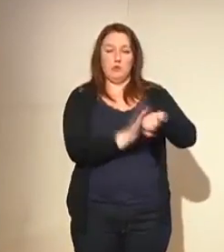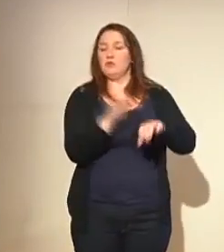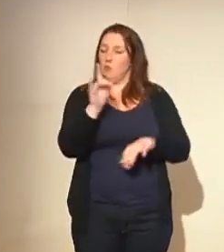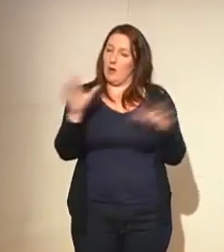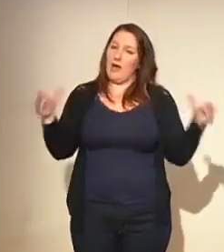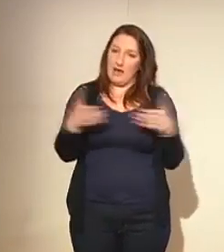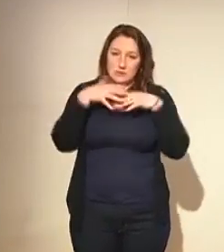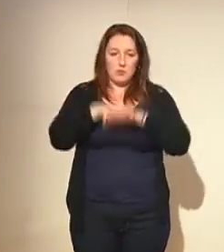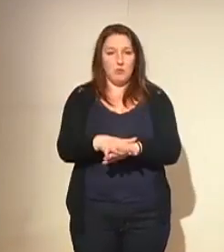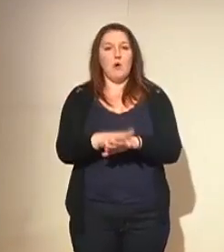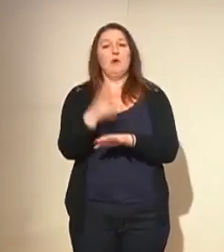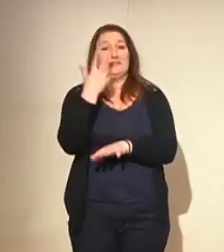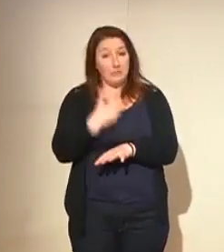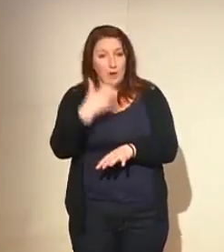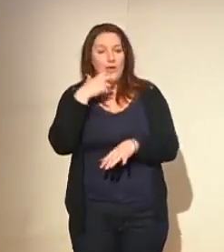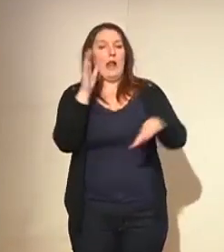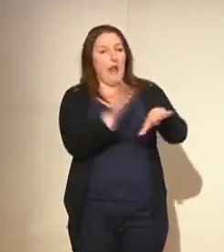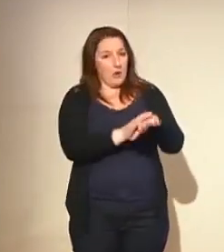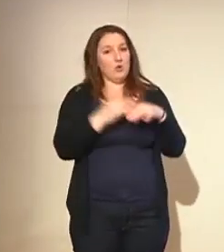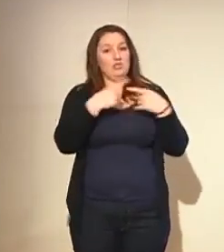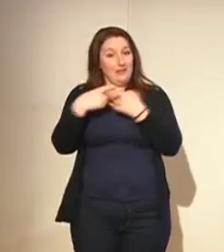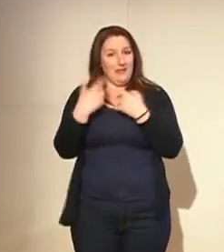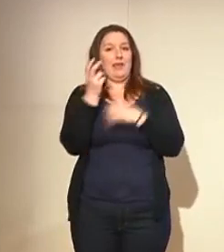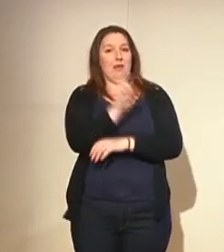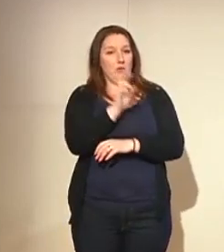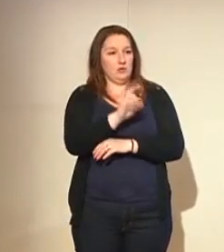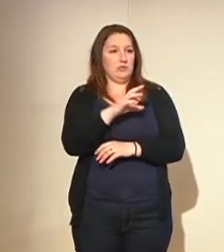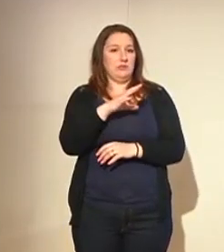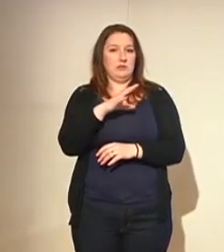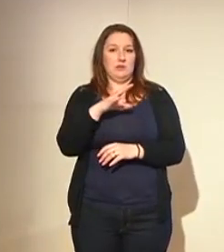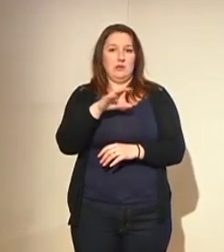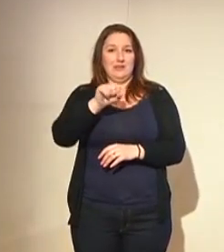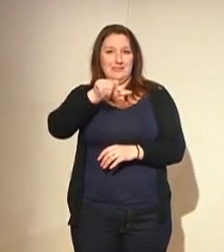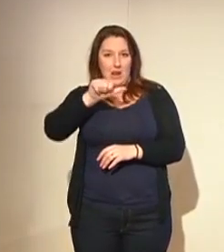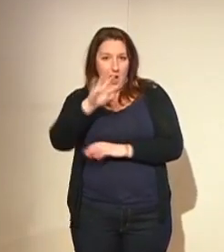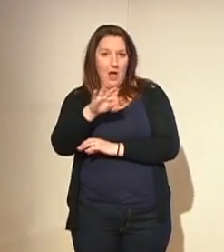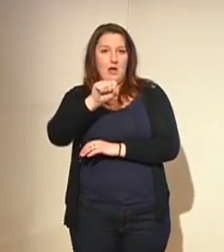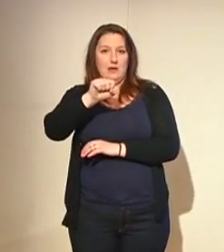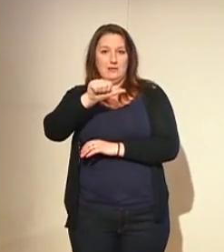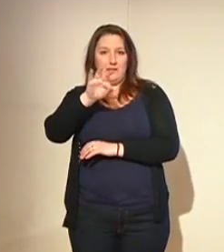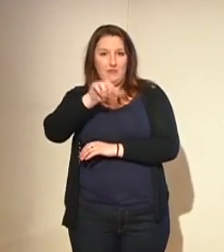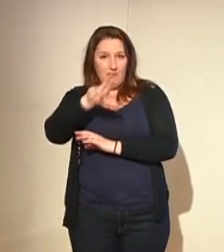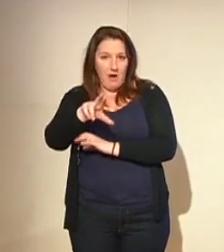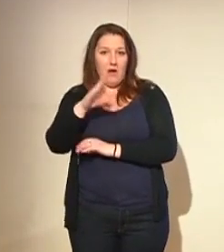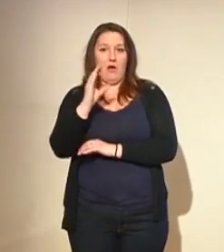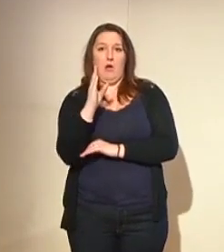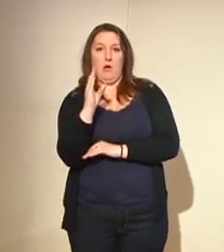rassemblement citoyen de la gauche et des écologistes madame Salah monsieur Safar madame